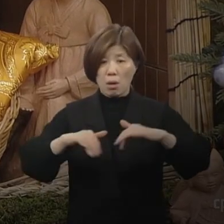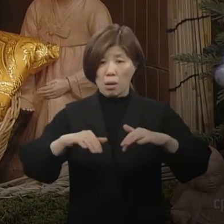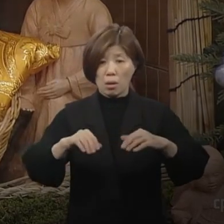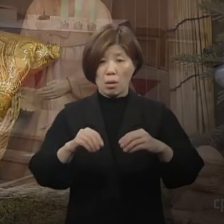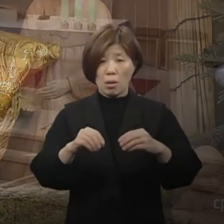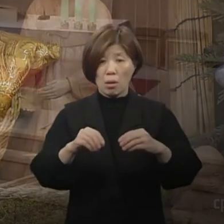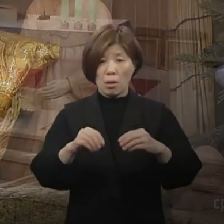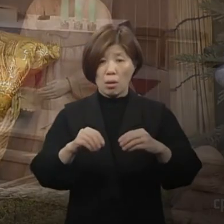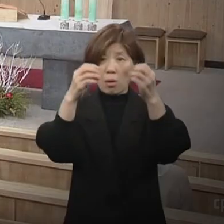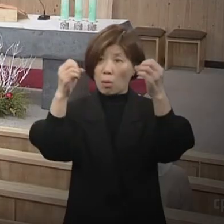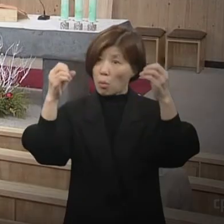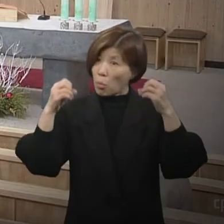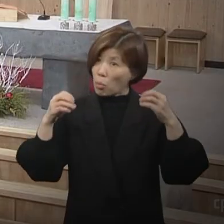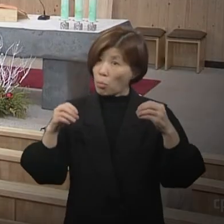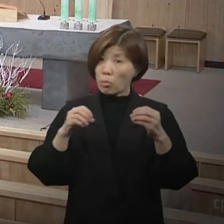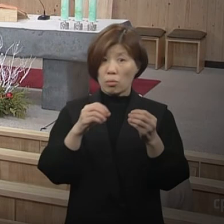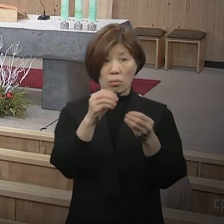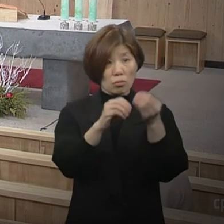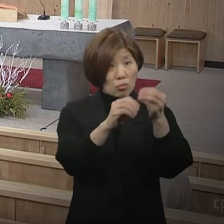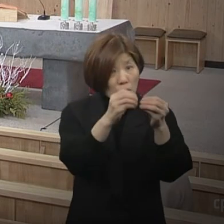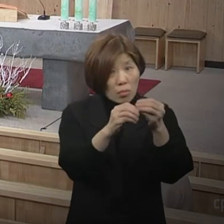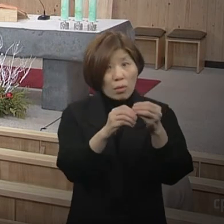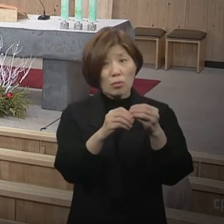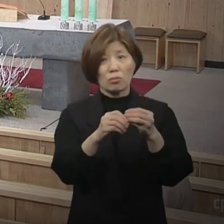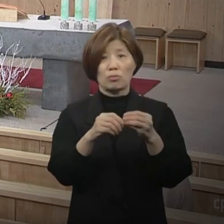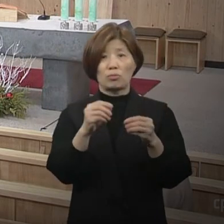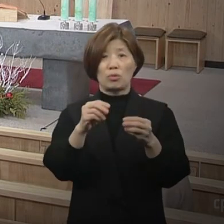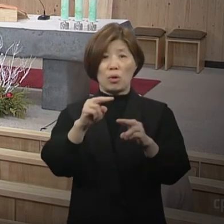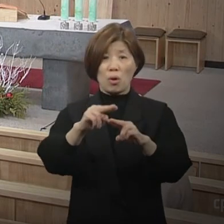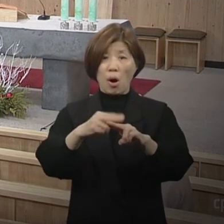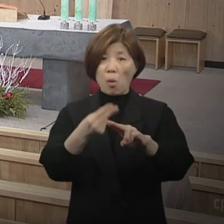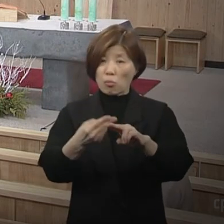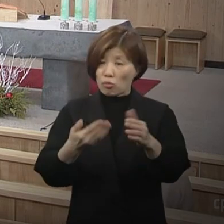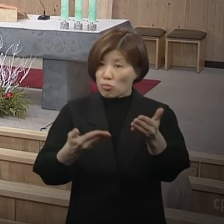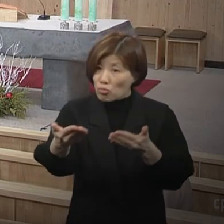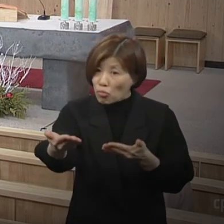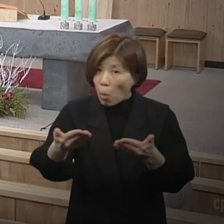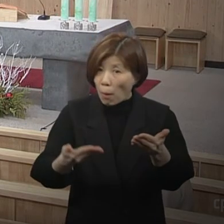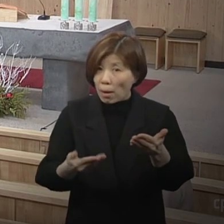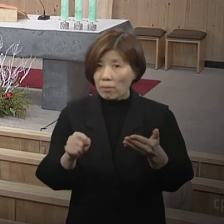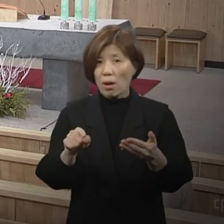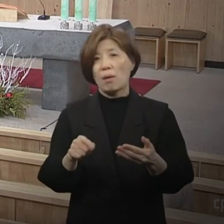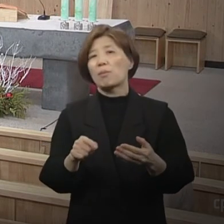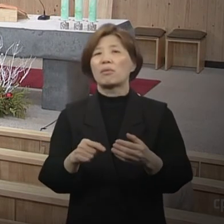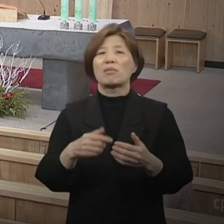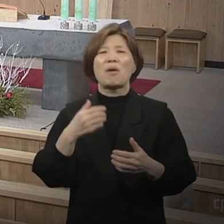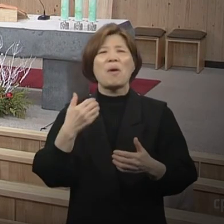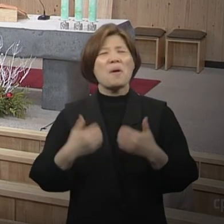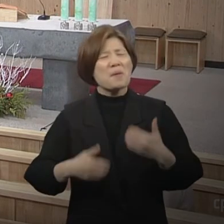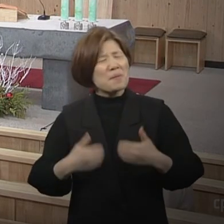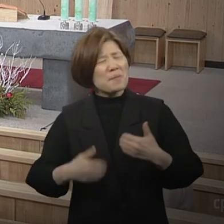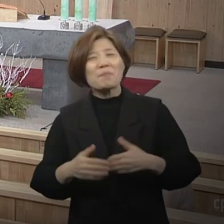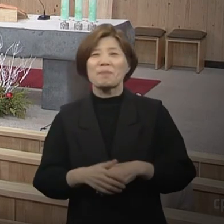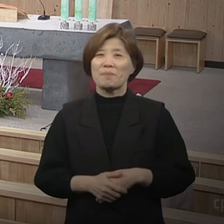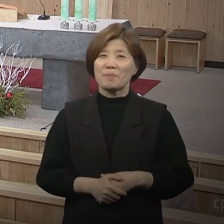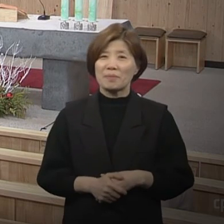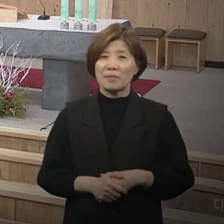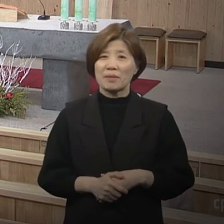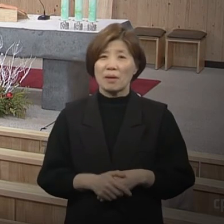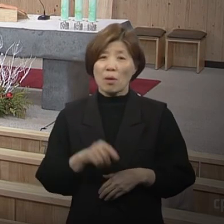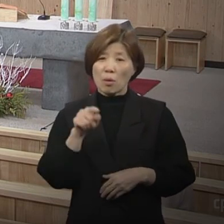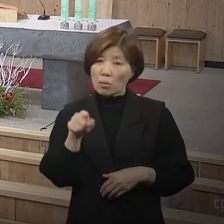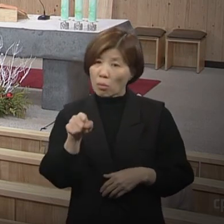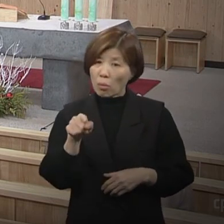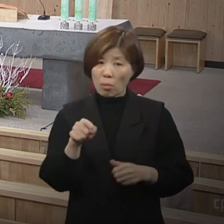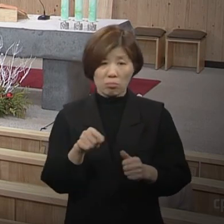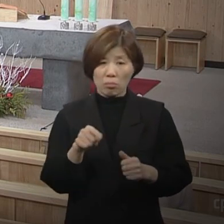장식을 하고 불을 밝히고 선물을 주고받으면서 즐거워합니다. 그걸 뭐 그렇게